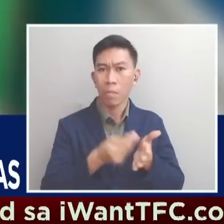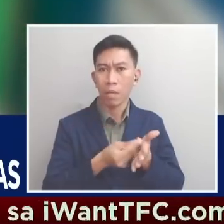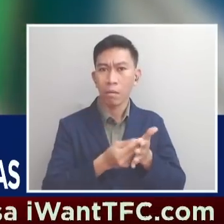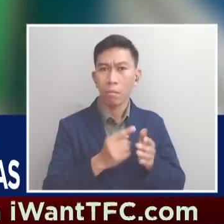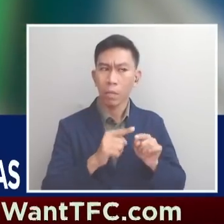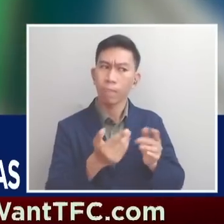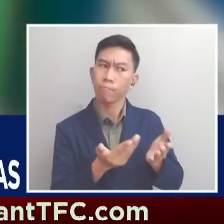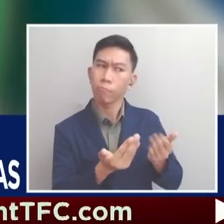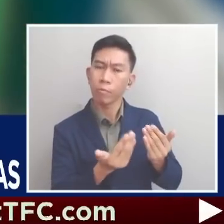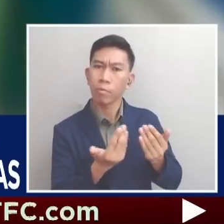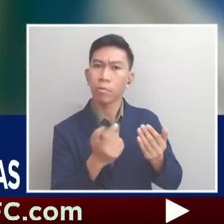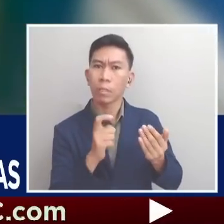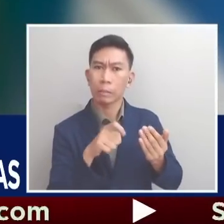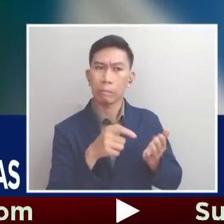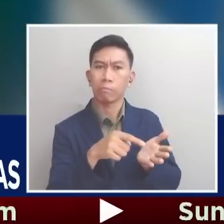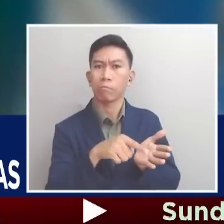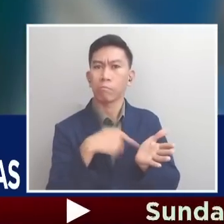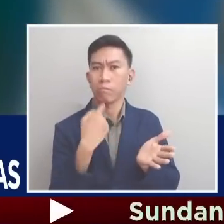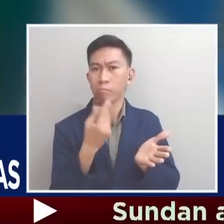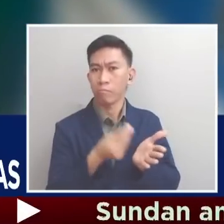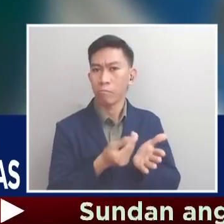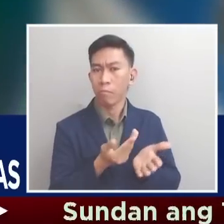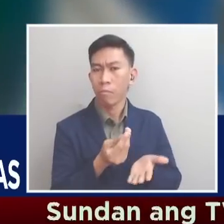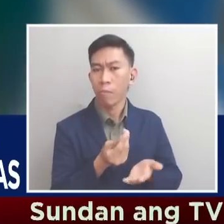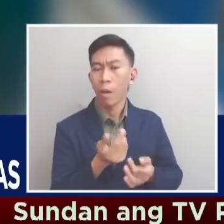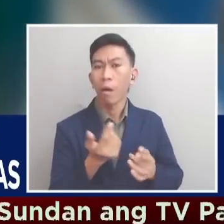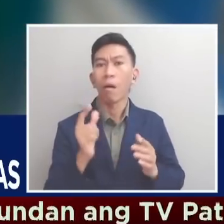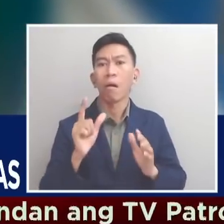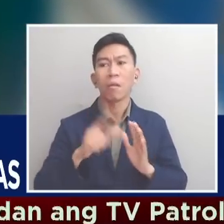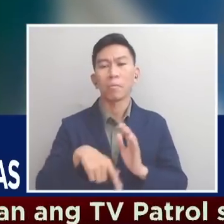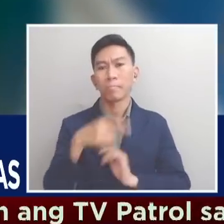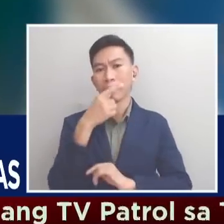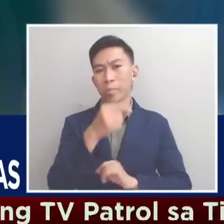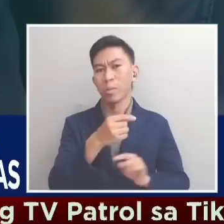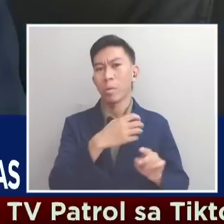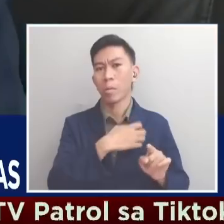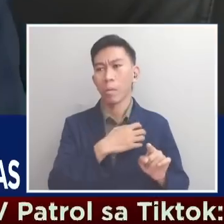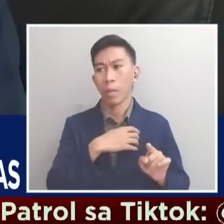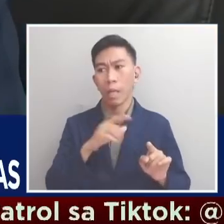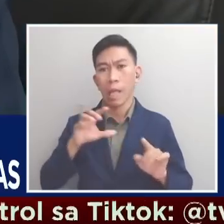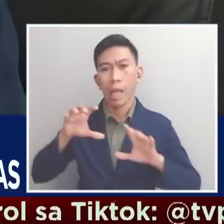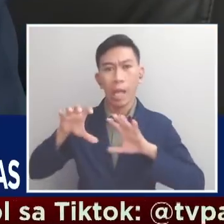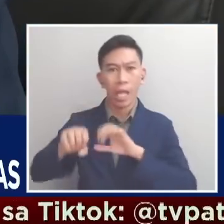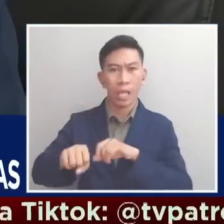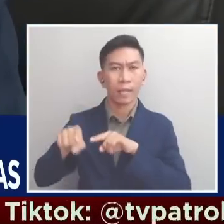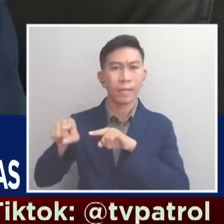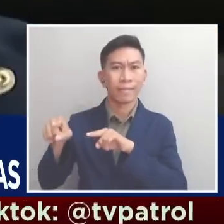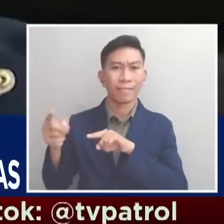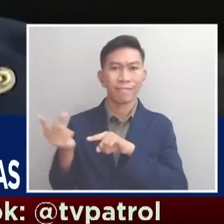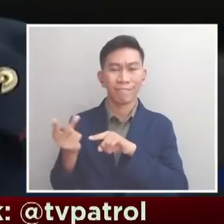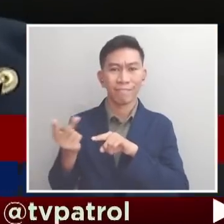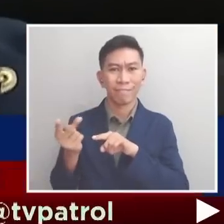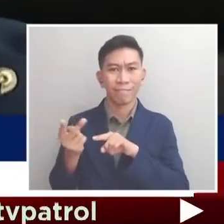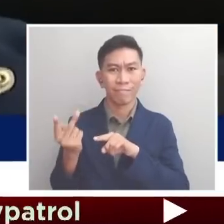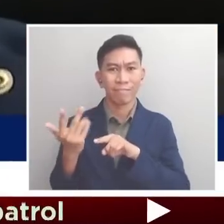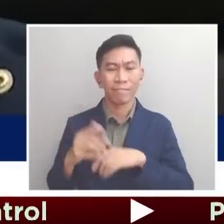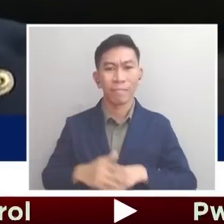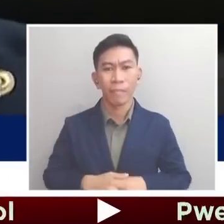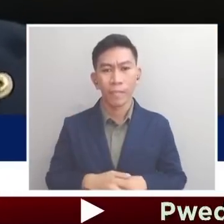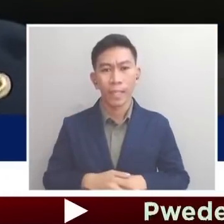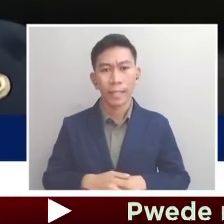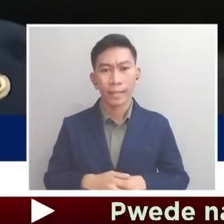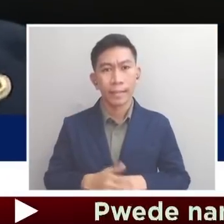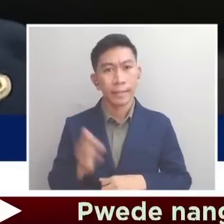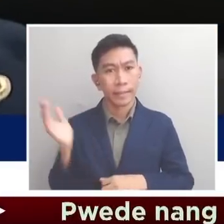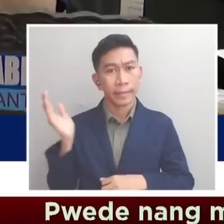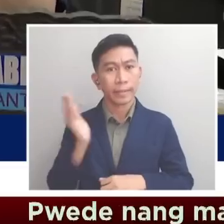na siya nagreklamo sa pulis at nahuli ang dalawa habang kinukuha sa money remittance ang pera. isang red flag na dapat nating tandaan once they start asking for